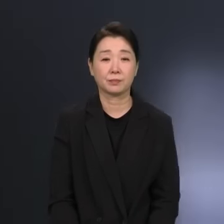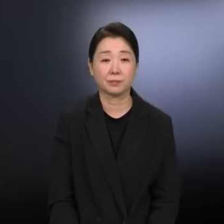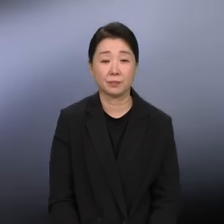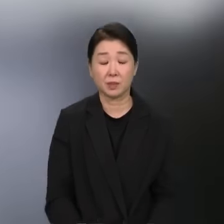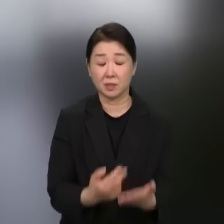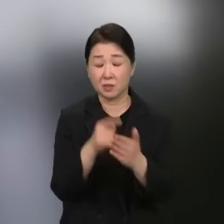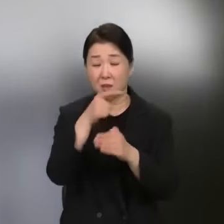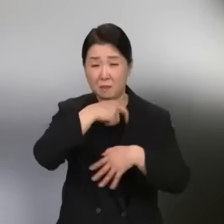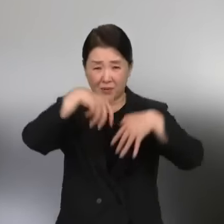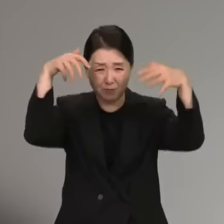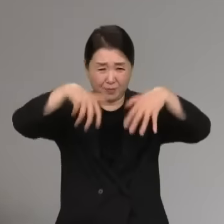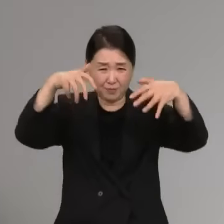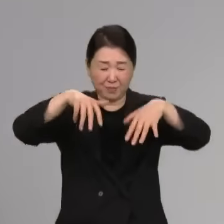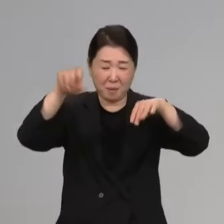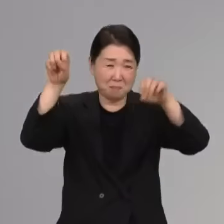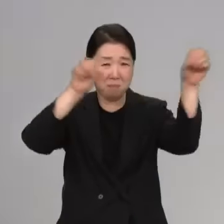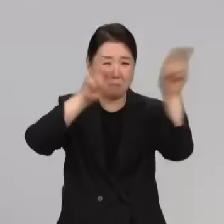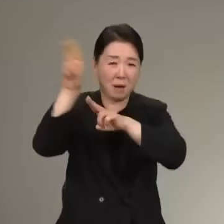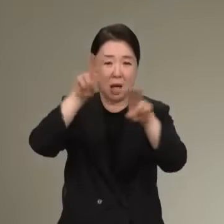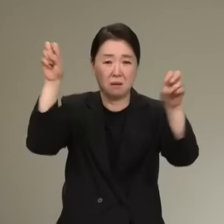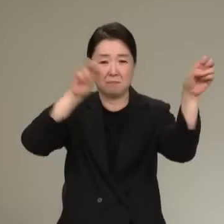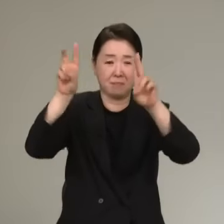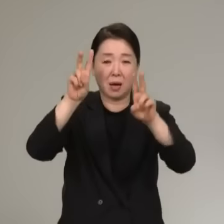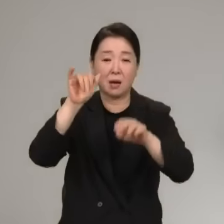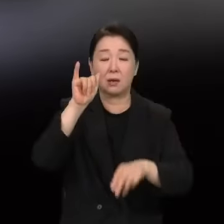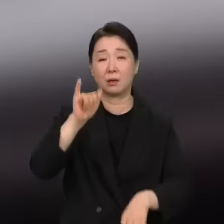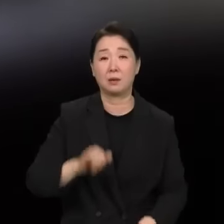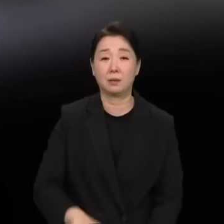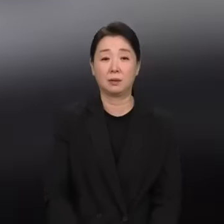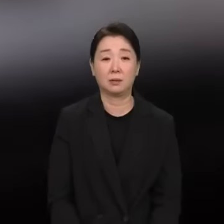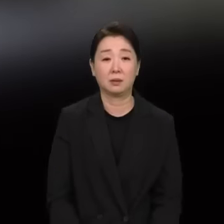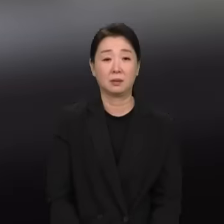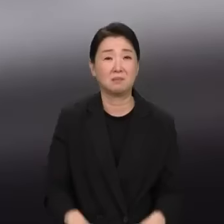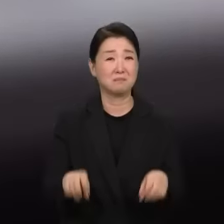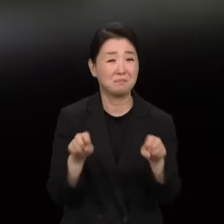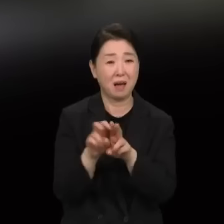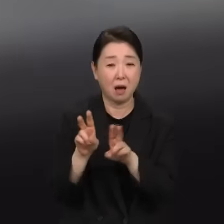창밖은 쏟아지는 비와 번쩍이는 번개가 뒤섞였습니다.